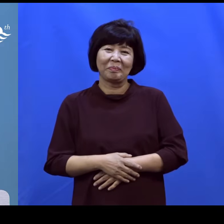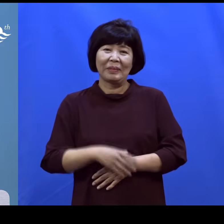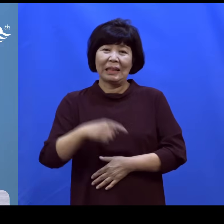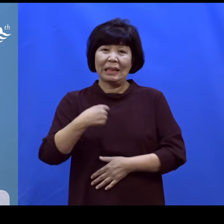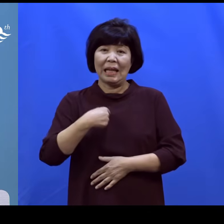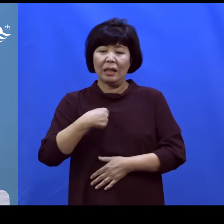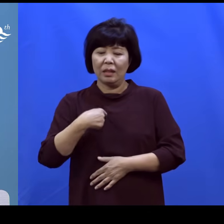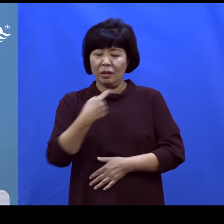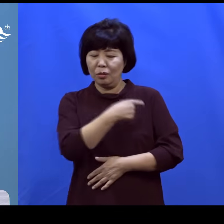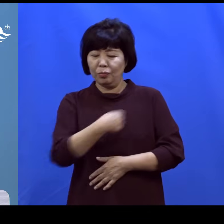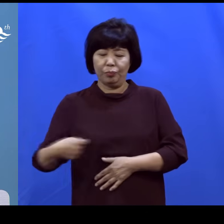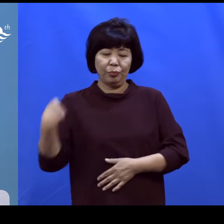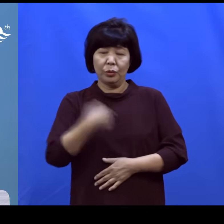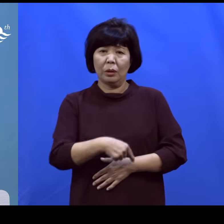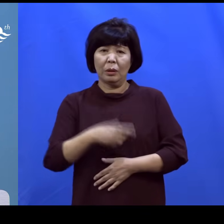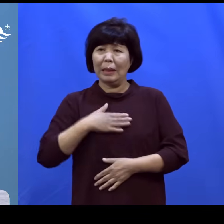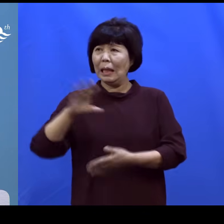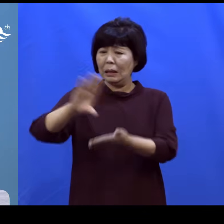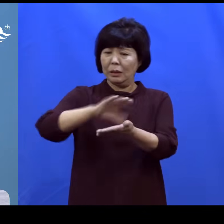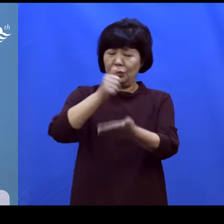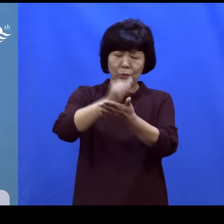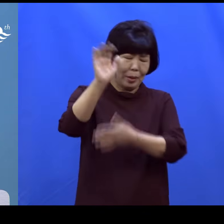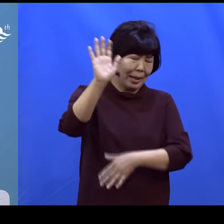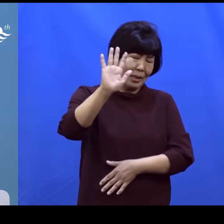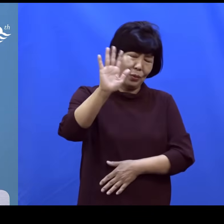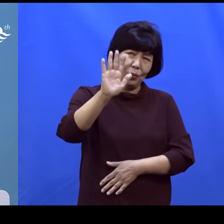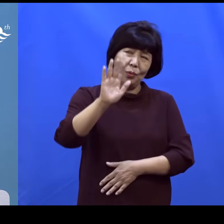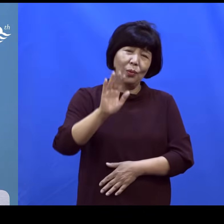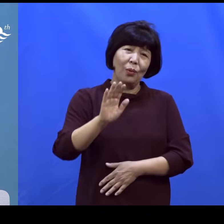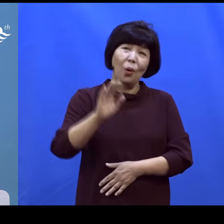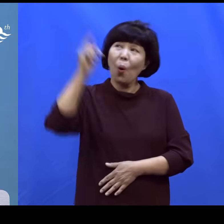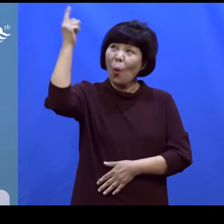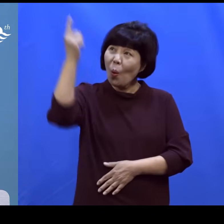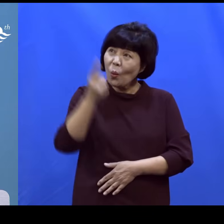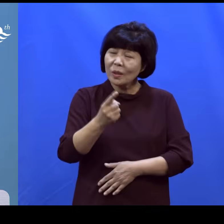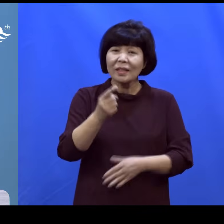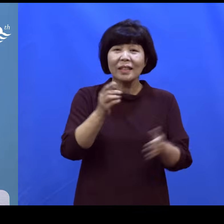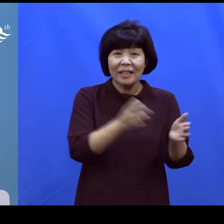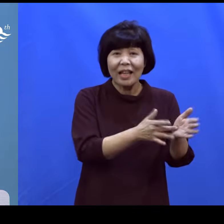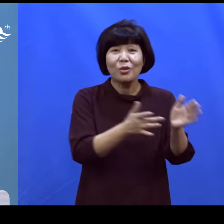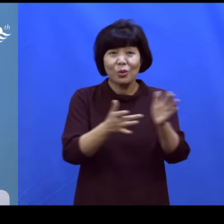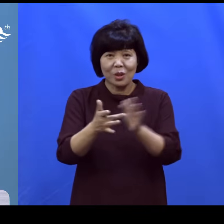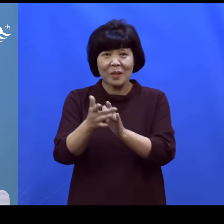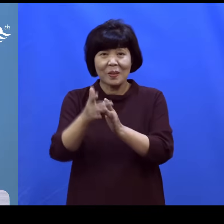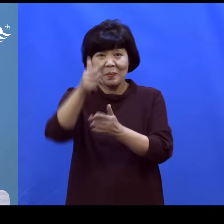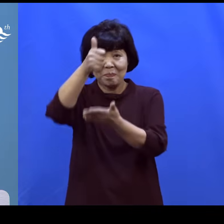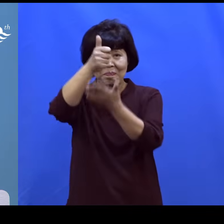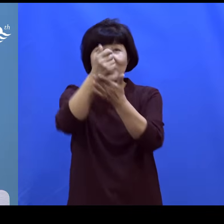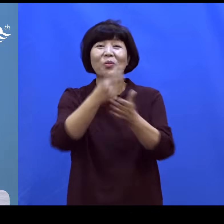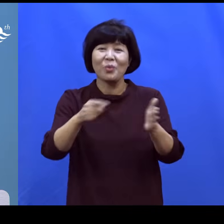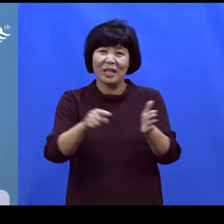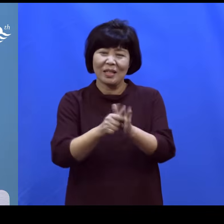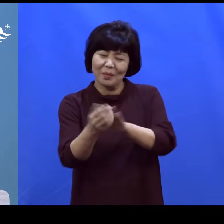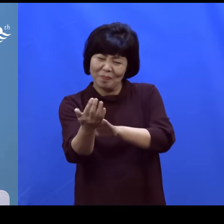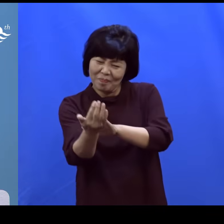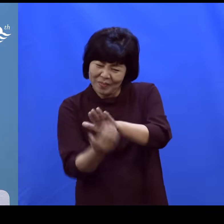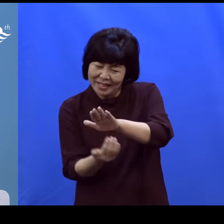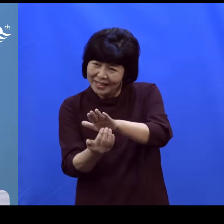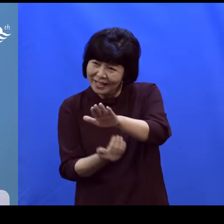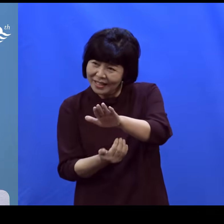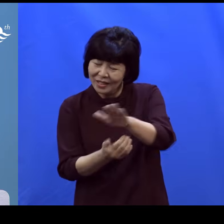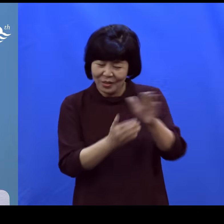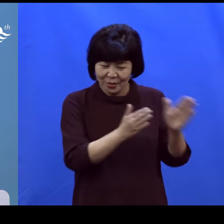부정. 나는 그리스도가 아닙니다. 여러분, 이것은 지금 그 배경 속에는 뭘 말하는 겁니까?